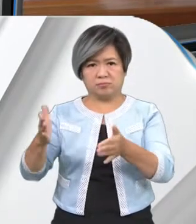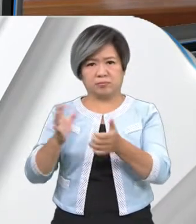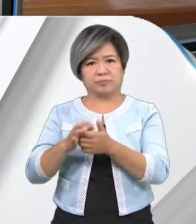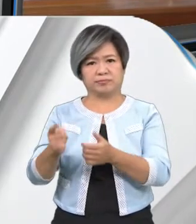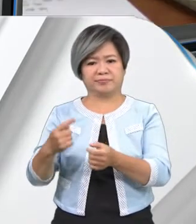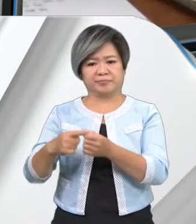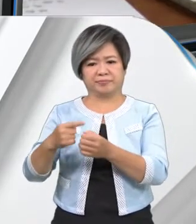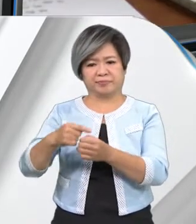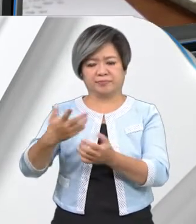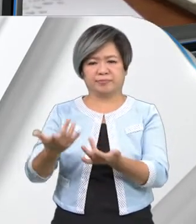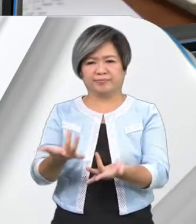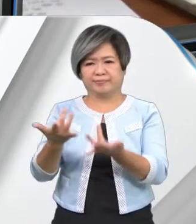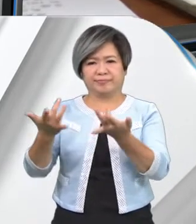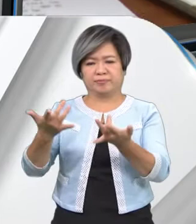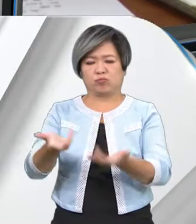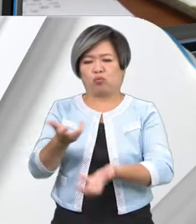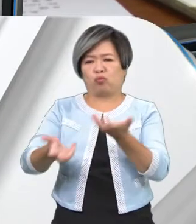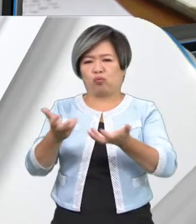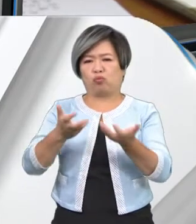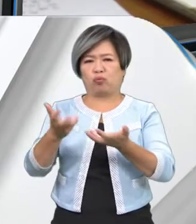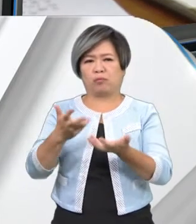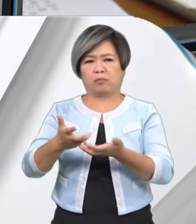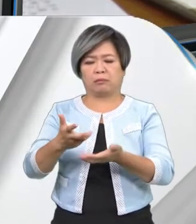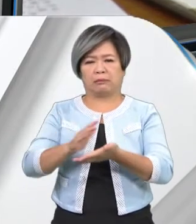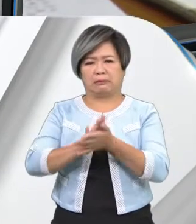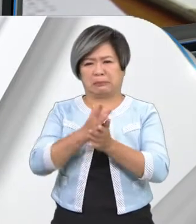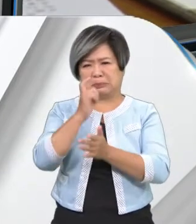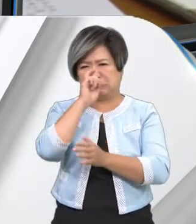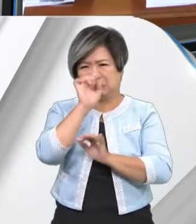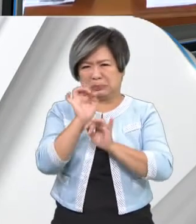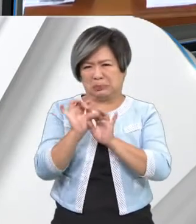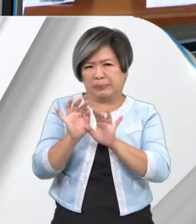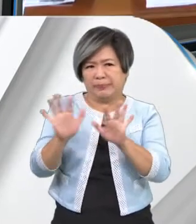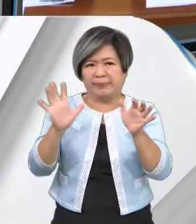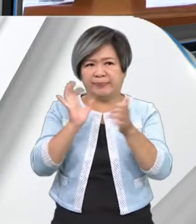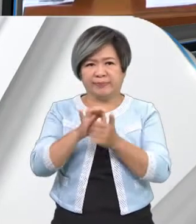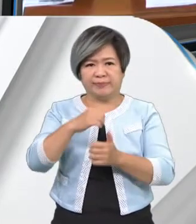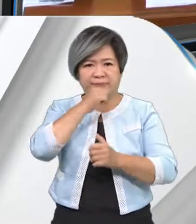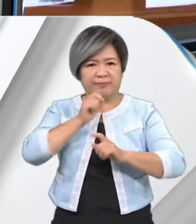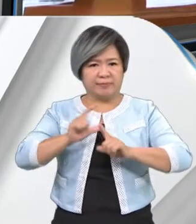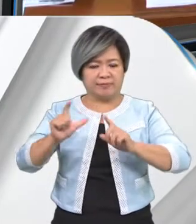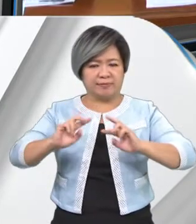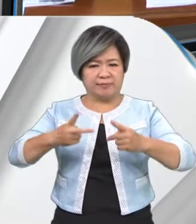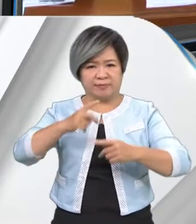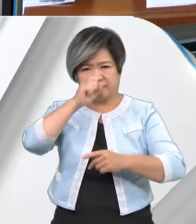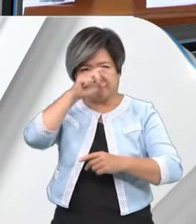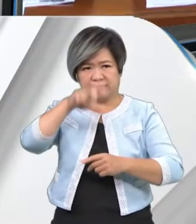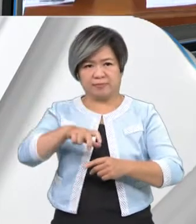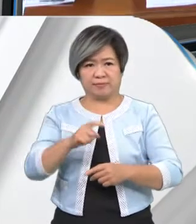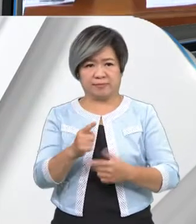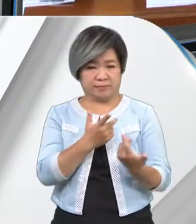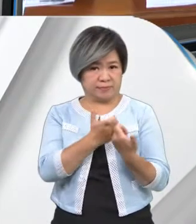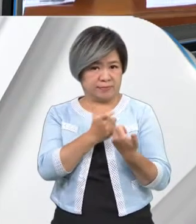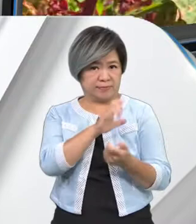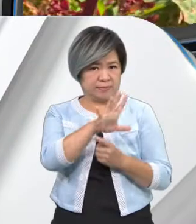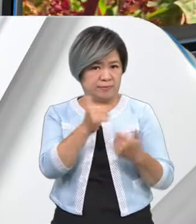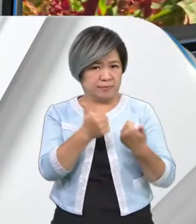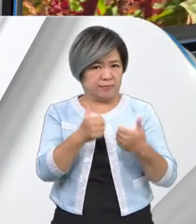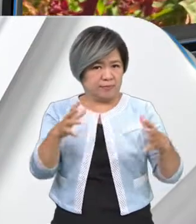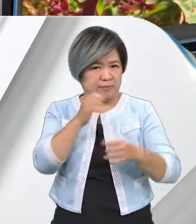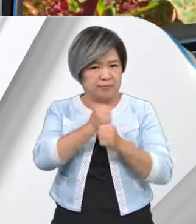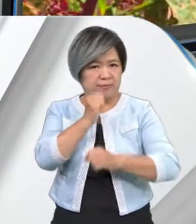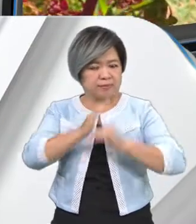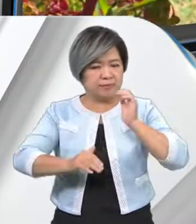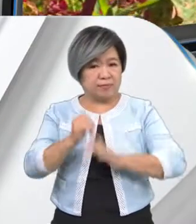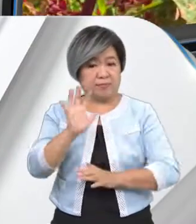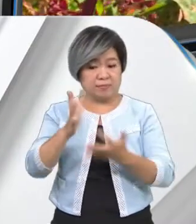小片，造成空气污染。台东农业改良场是同台东地区的农会合作，用农会的有机农场